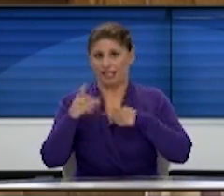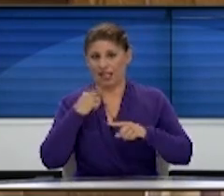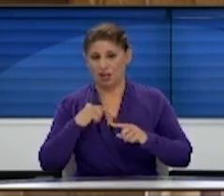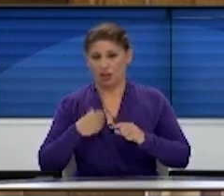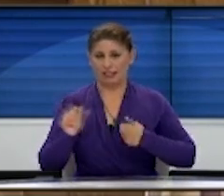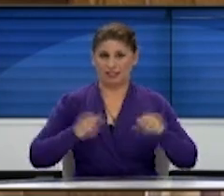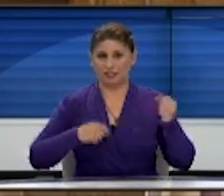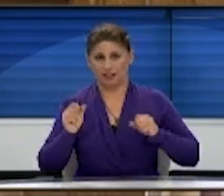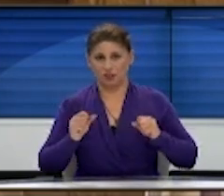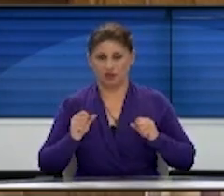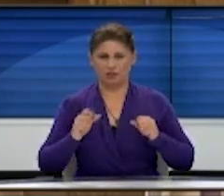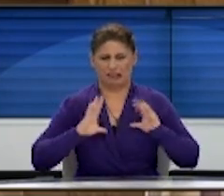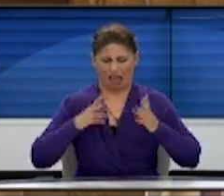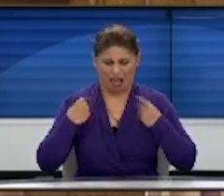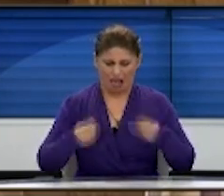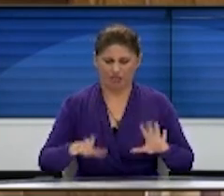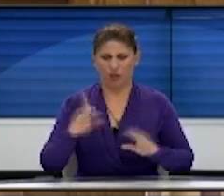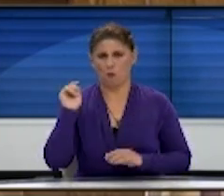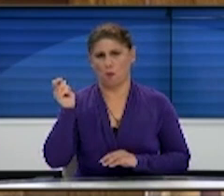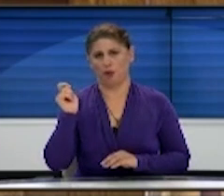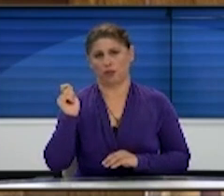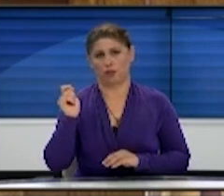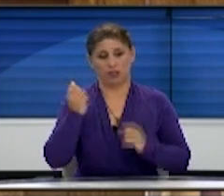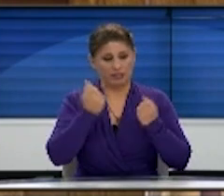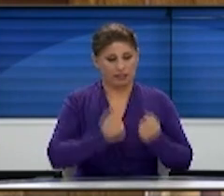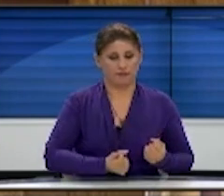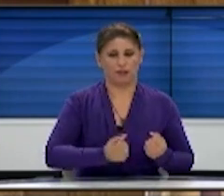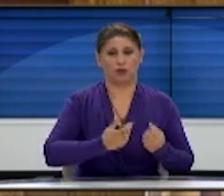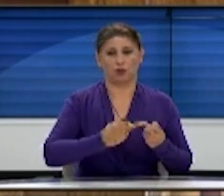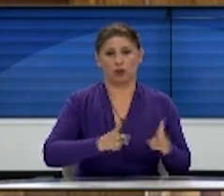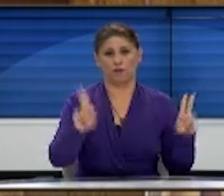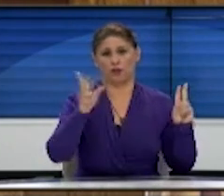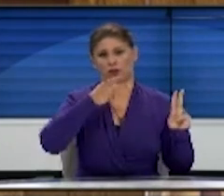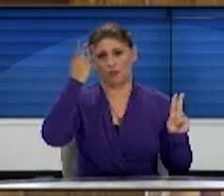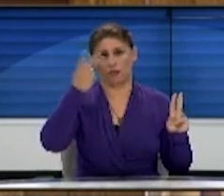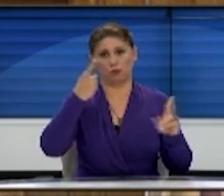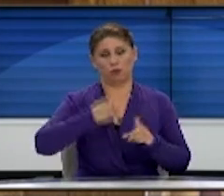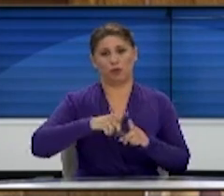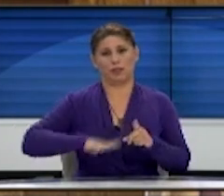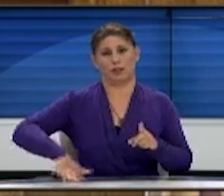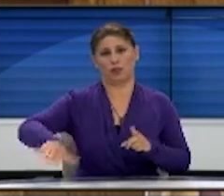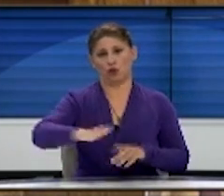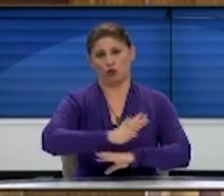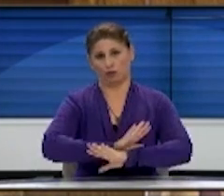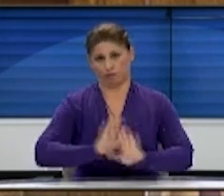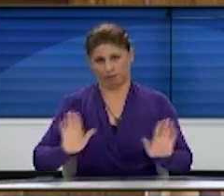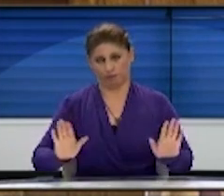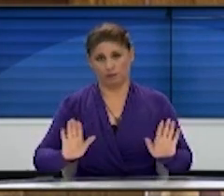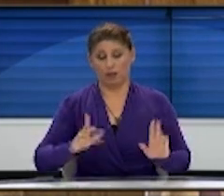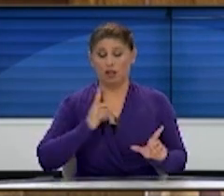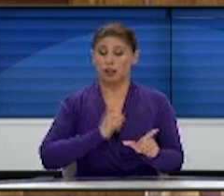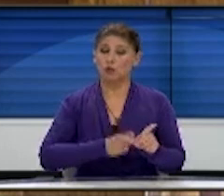δικαιολόγησης αντιδραστικών και άθλιων πολιτικών σε βάρος των ελευθεριών και δικαιωμάτων του ελληνικού λαού. Για